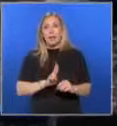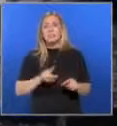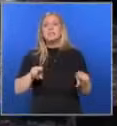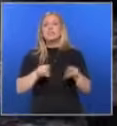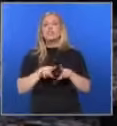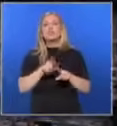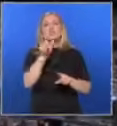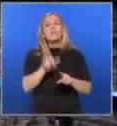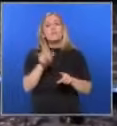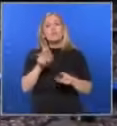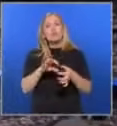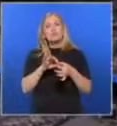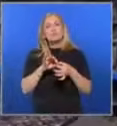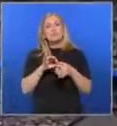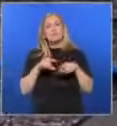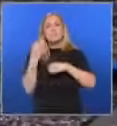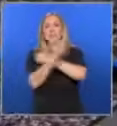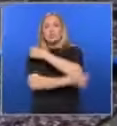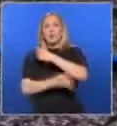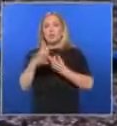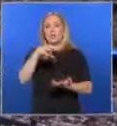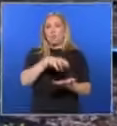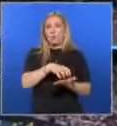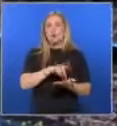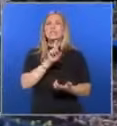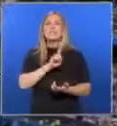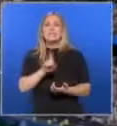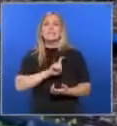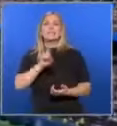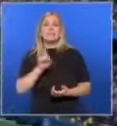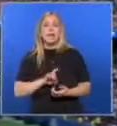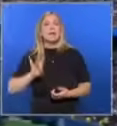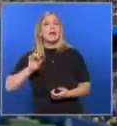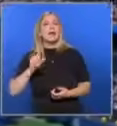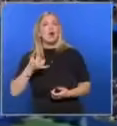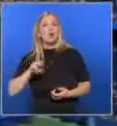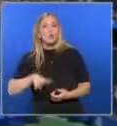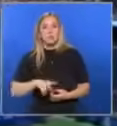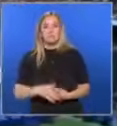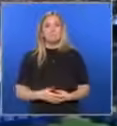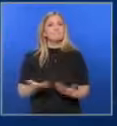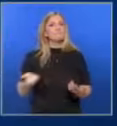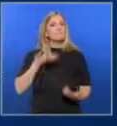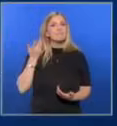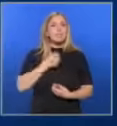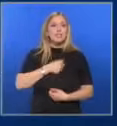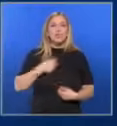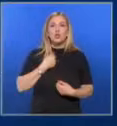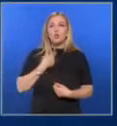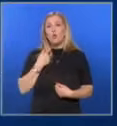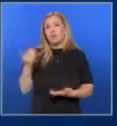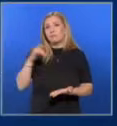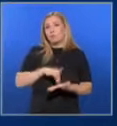и ярки фигури в историята на отбора, като Зинедин Зидан и Раул. Беше трудно, но ето ме тук. Вече съм играч на Реал